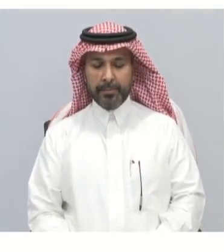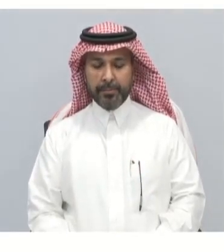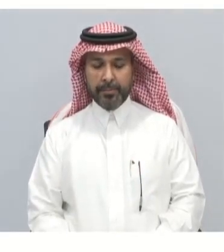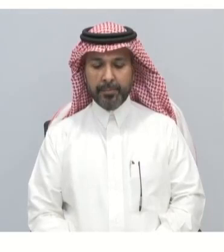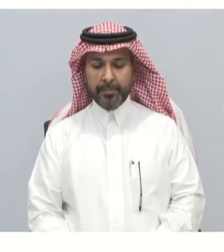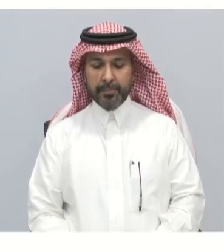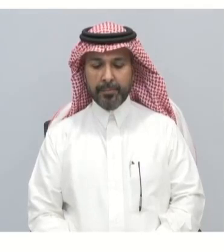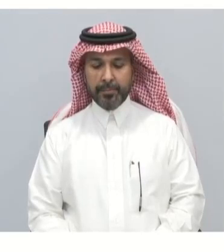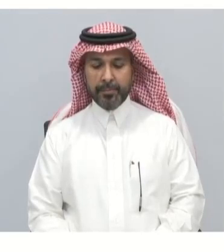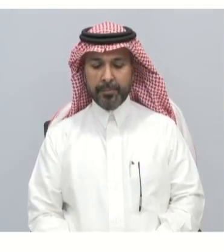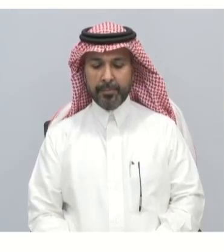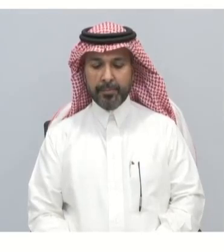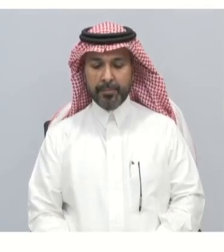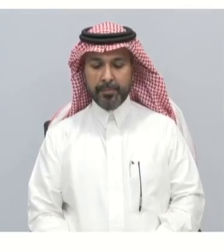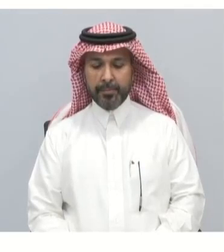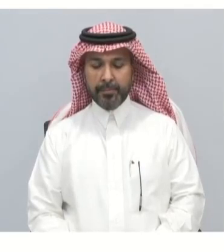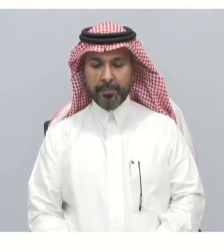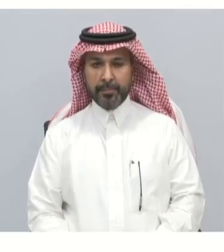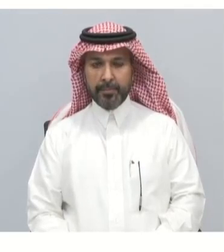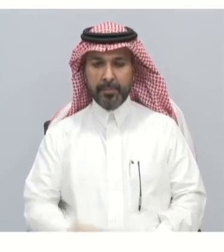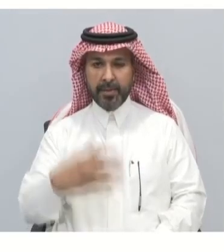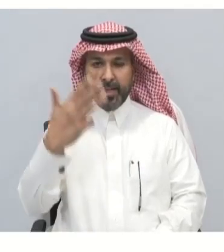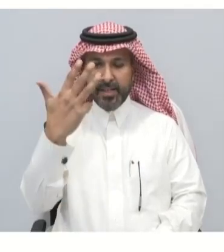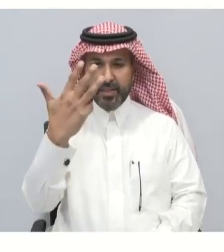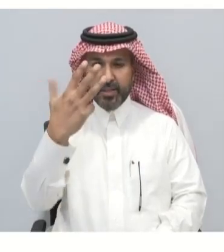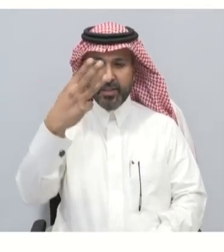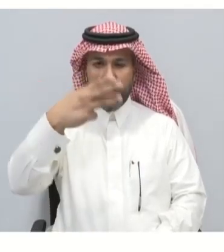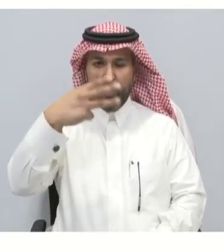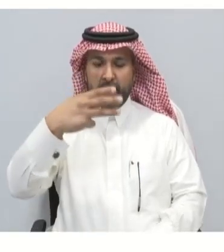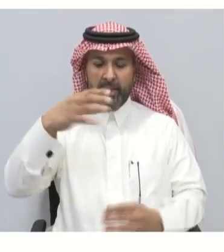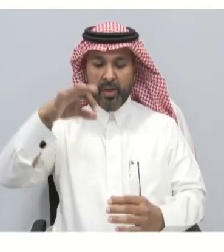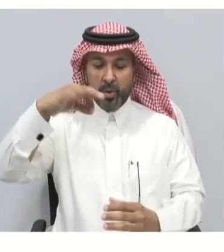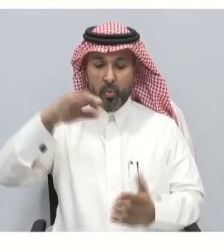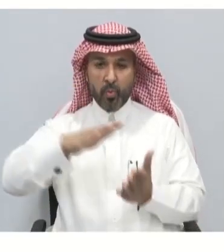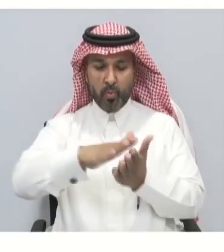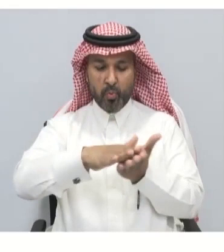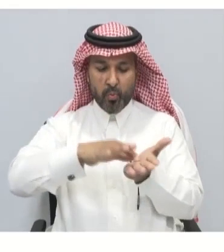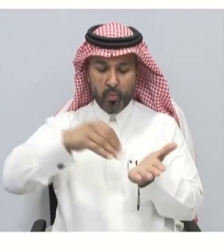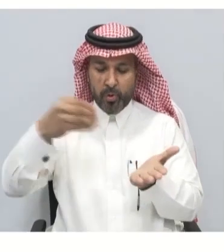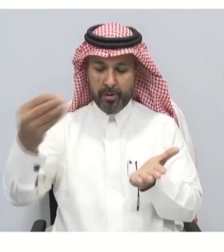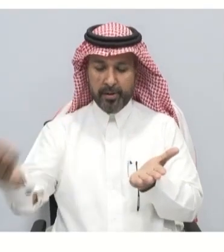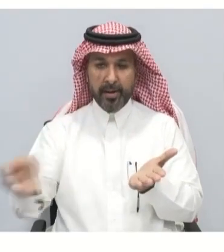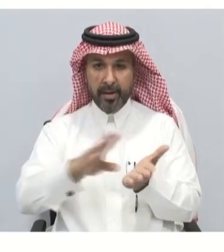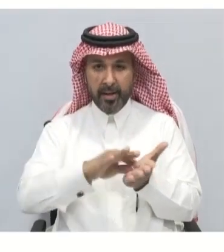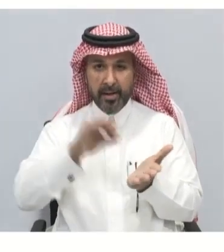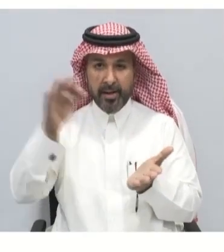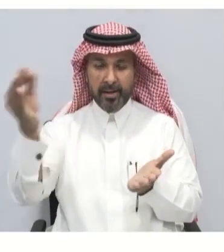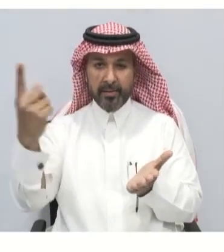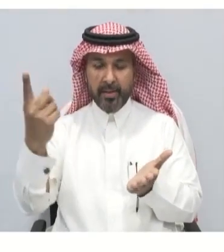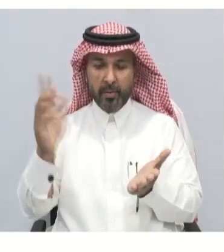ريالا اللي هي قام بتصوير 39 ورقه مستقله و40 ورقه